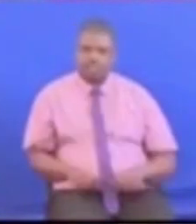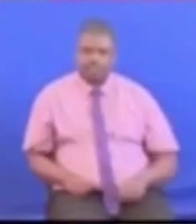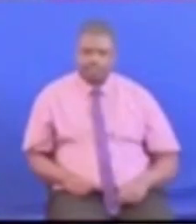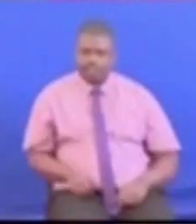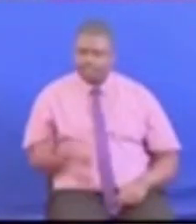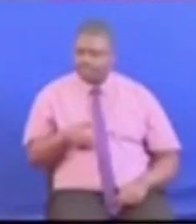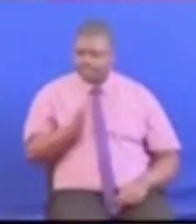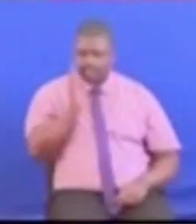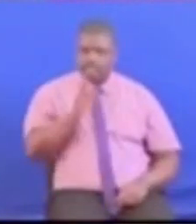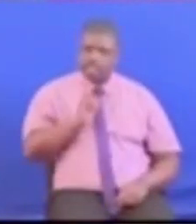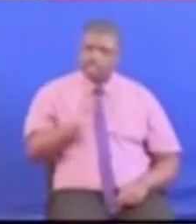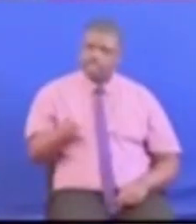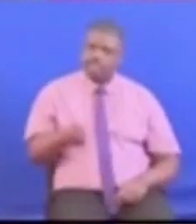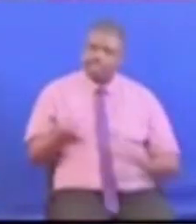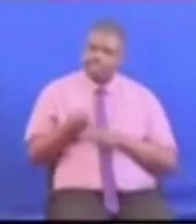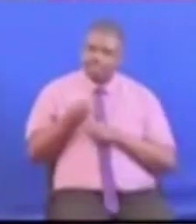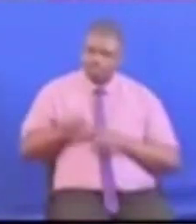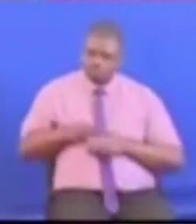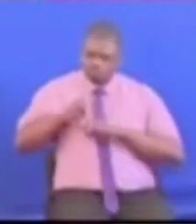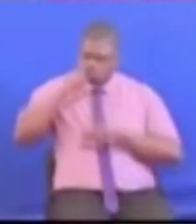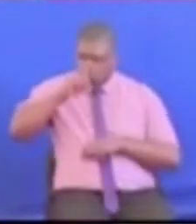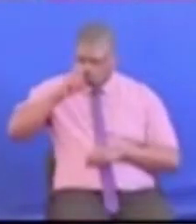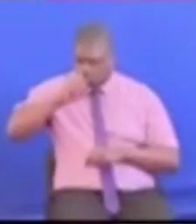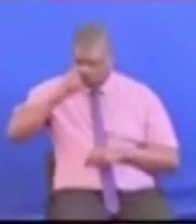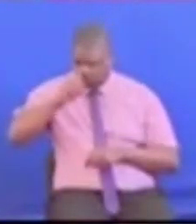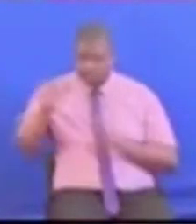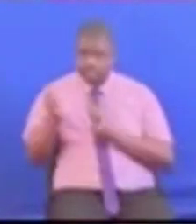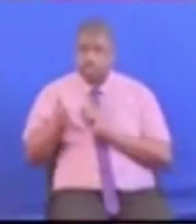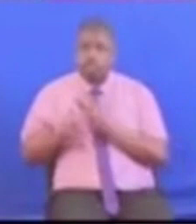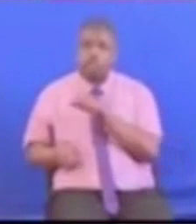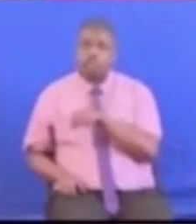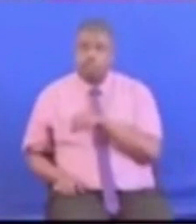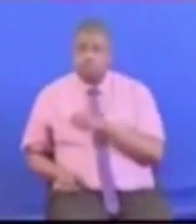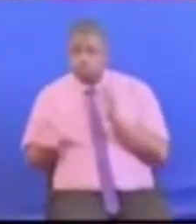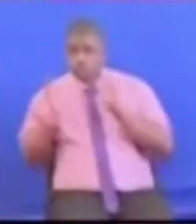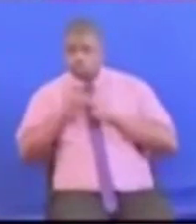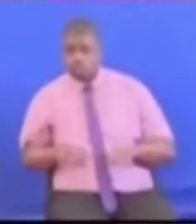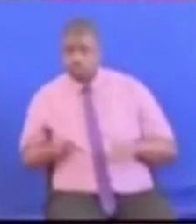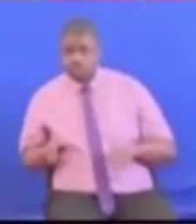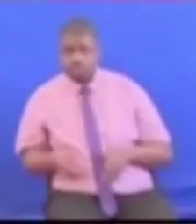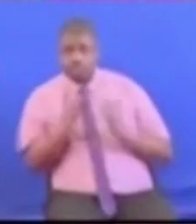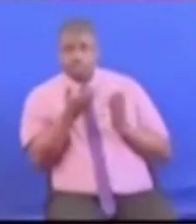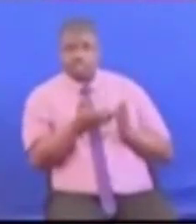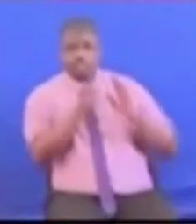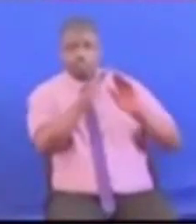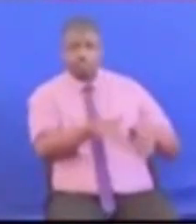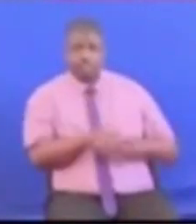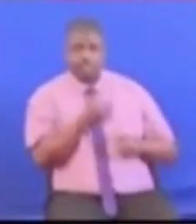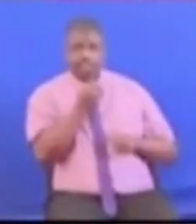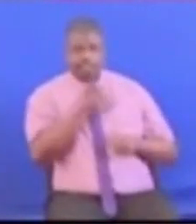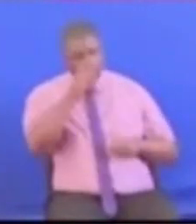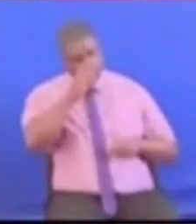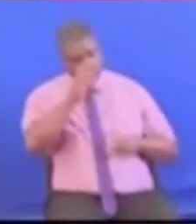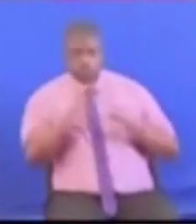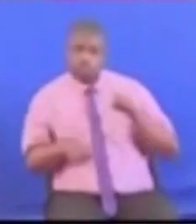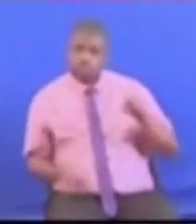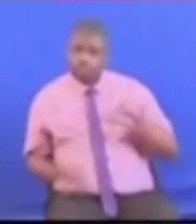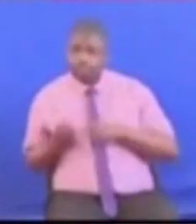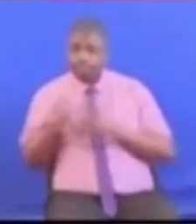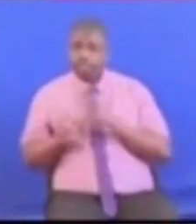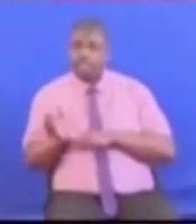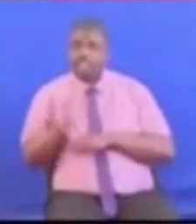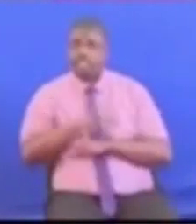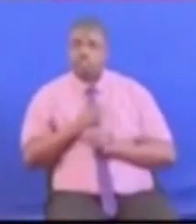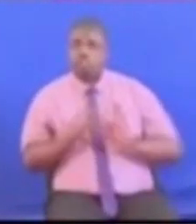nilielekeza serikali ifanye uchunguzi wa jambo hilo na baada ya kukamilisha iwasilishe bungeni taarifa ya uchunguzi ndani ya